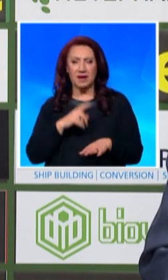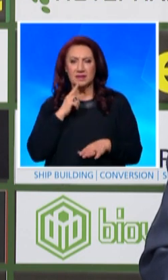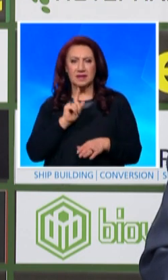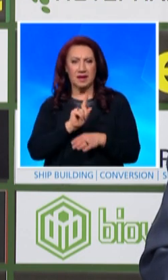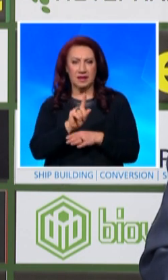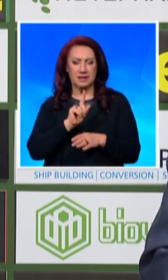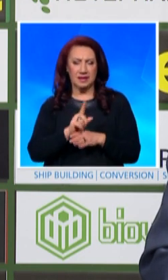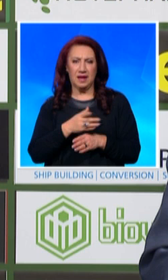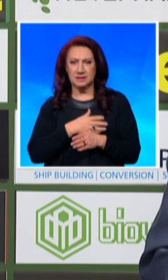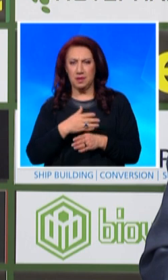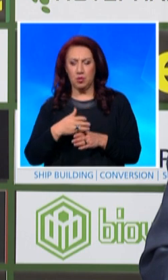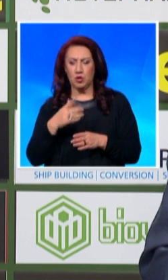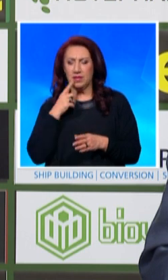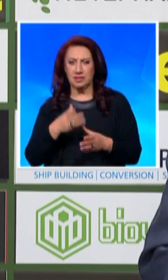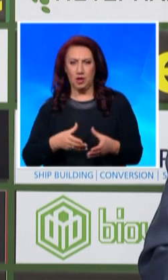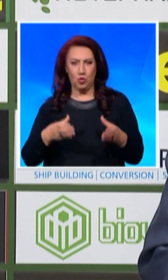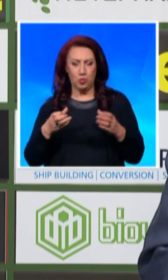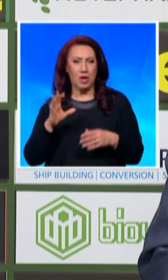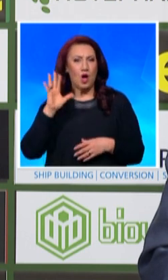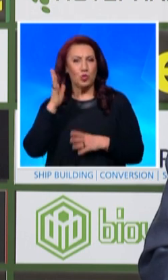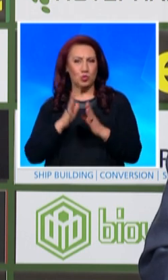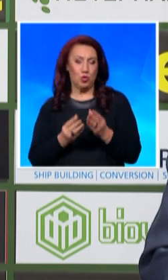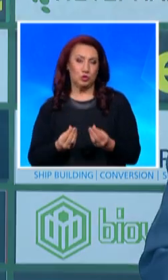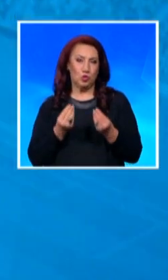сред най-добрите в Европа. Надявам се да направя феновете щастливи.